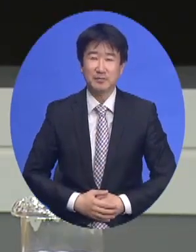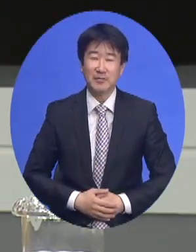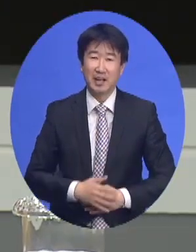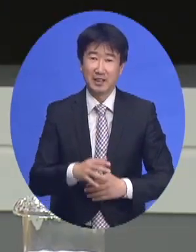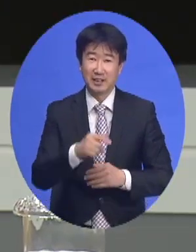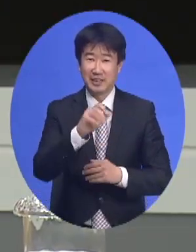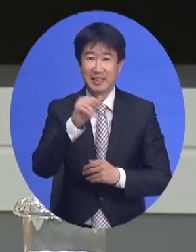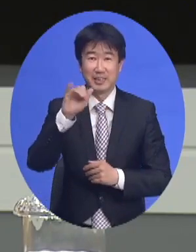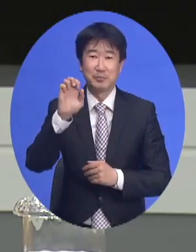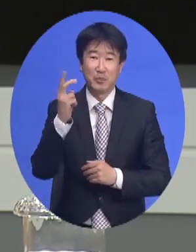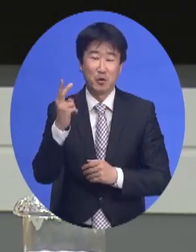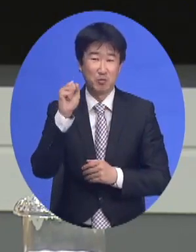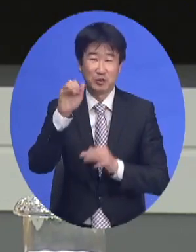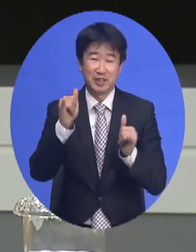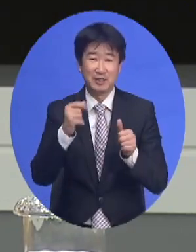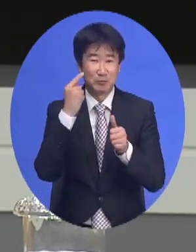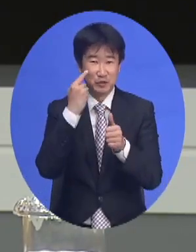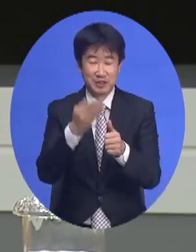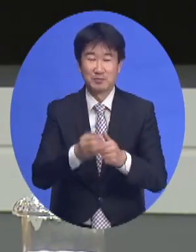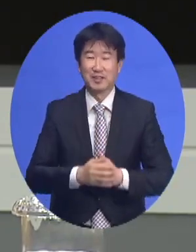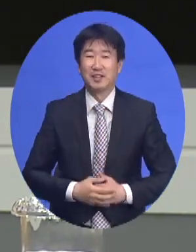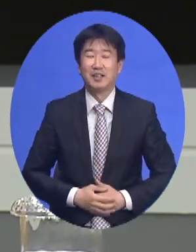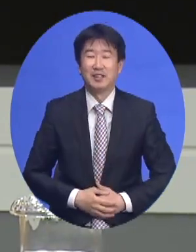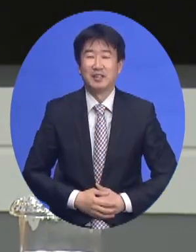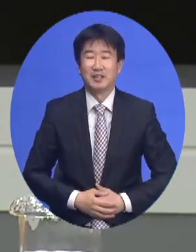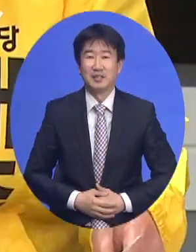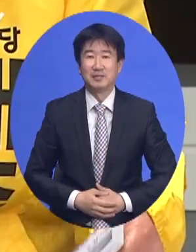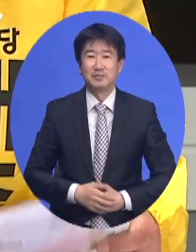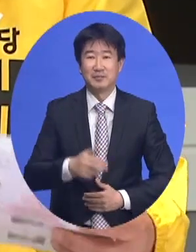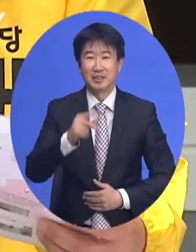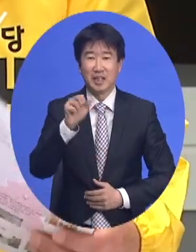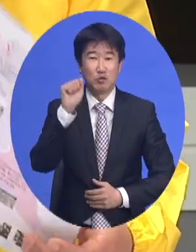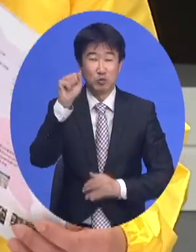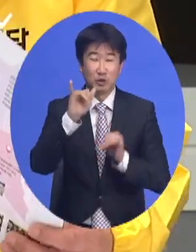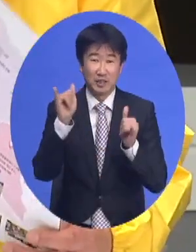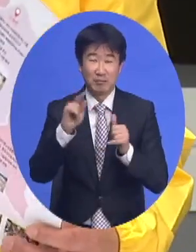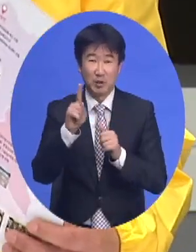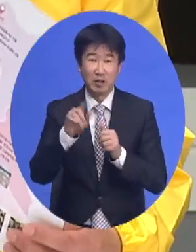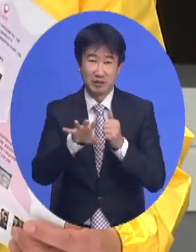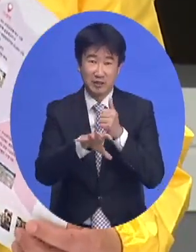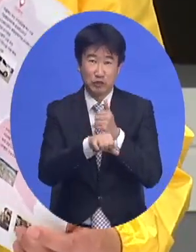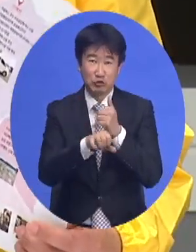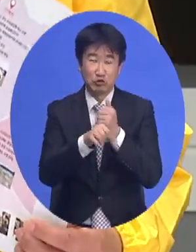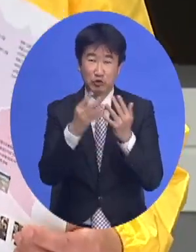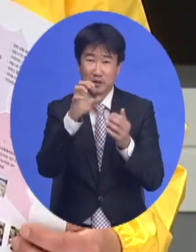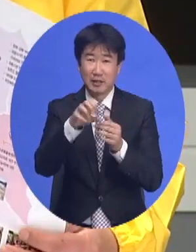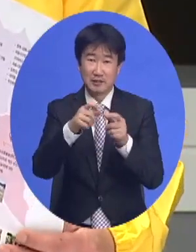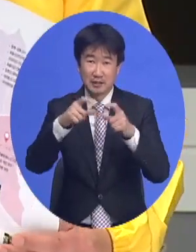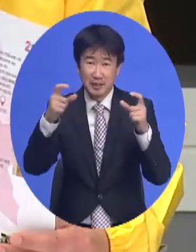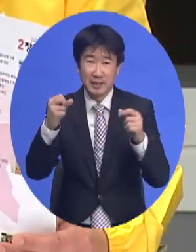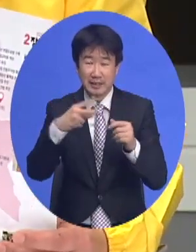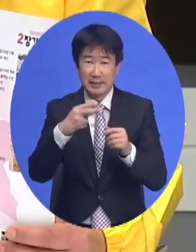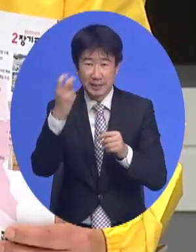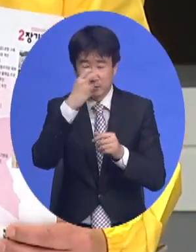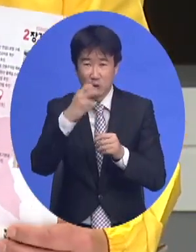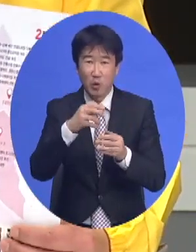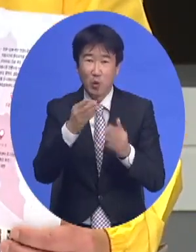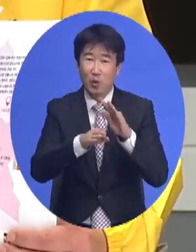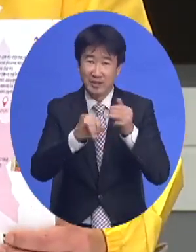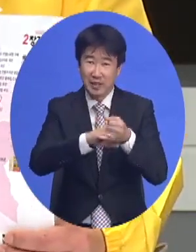장기표 후보자님께 질문 드리겠습니다. 장기표 후보자님께서는 장류 소각장 증설 재검토